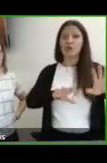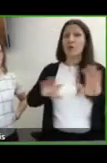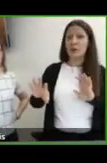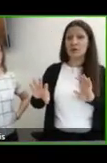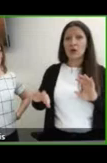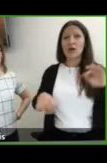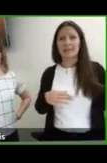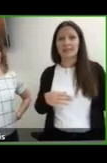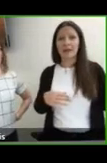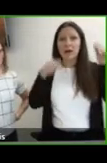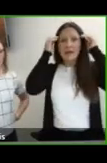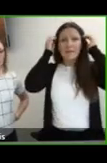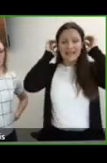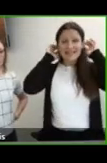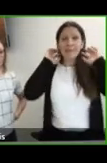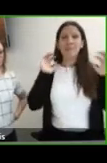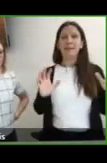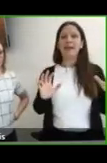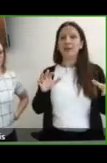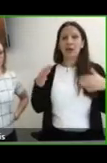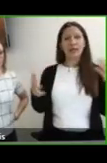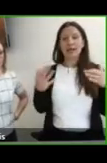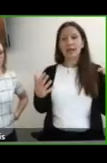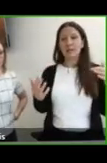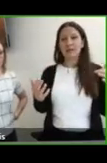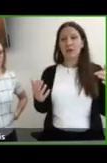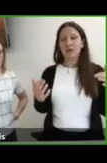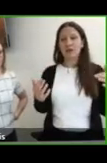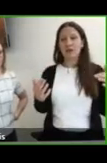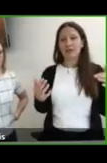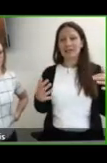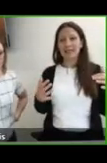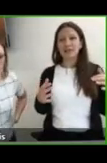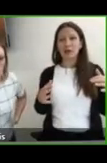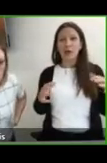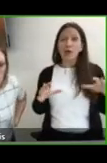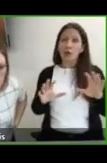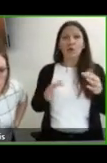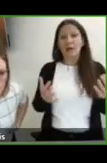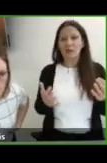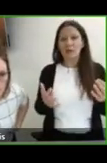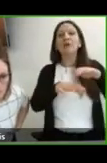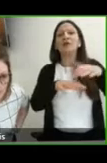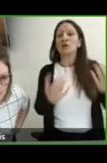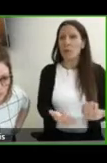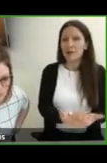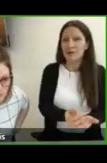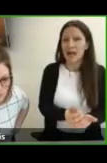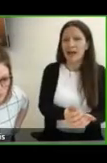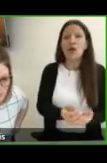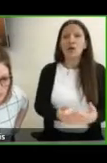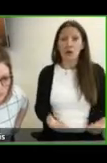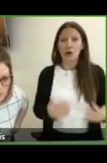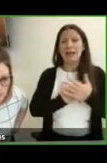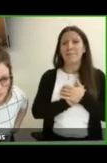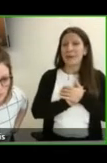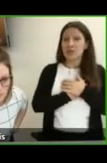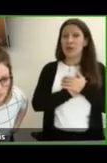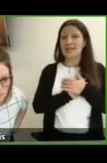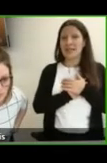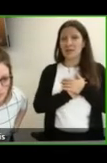pas, je veux pas ça, etc., bien, ça permet de guider puis d'essayer de prendre soin, finalement, de